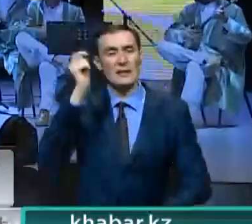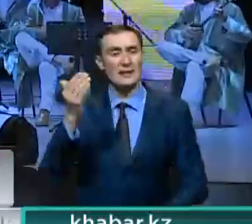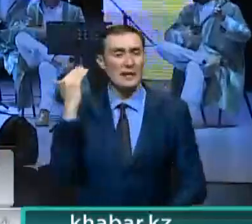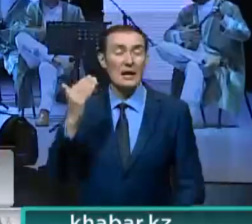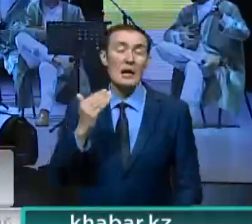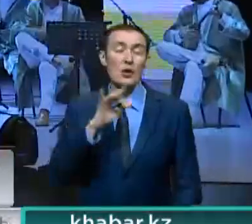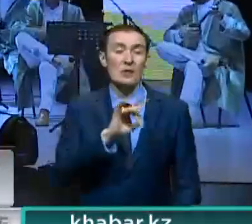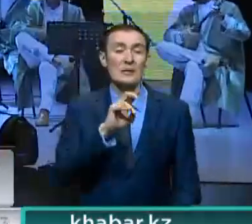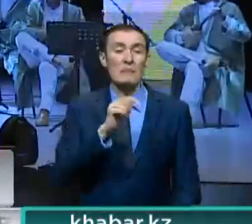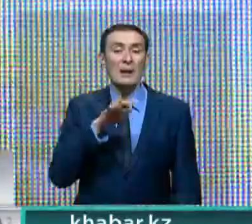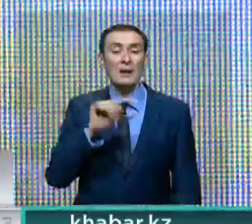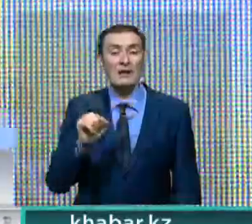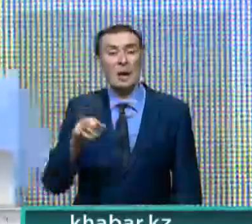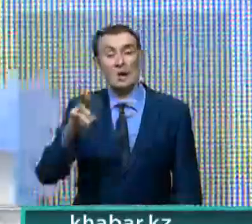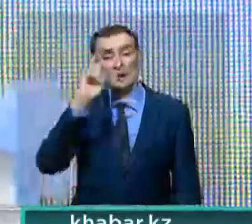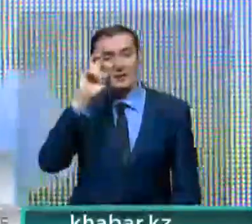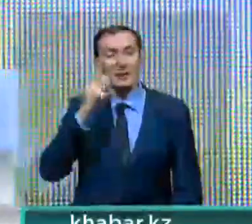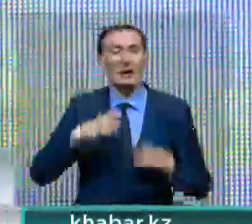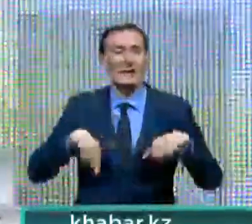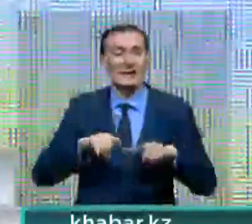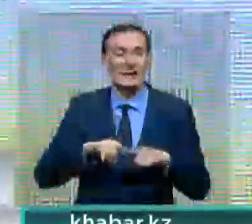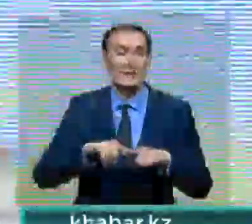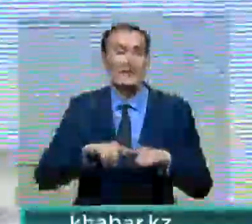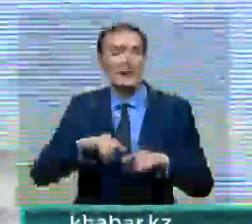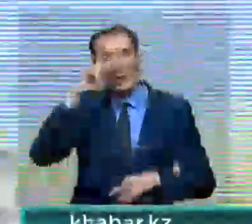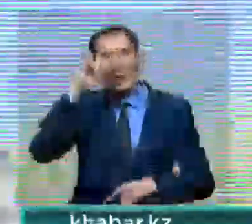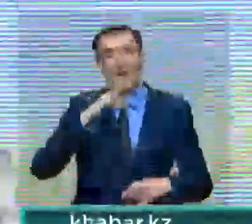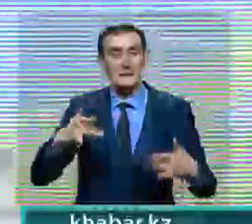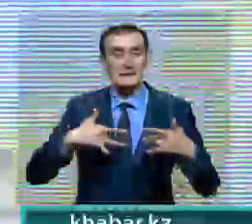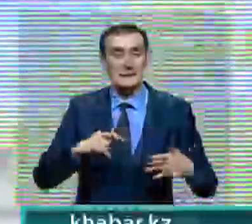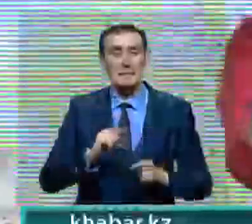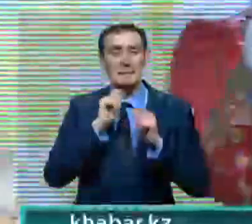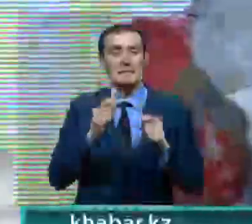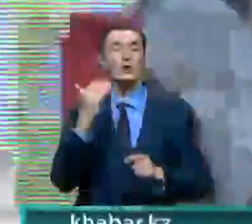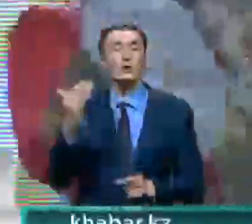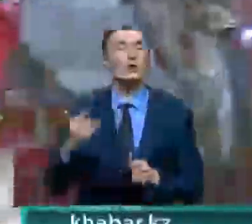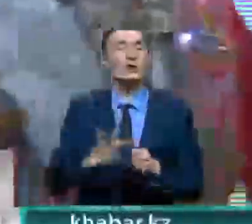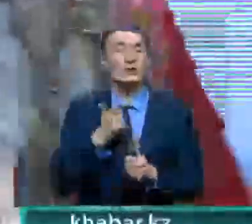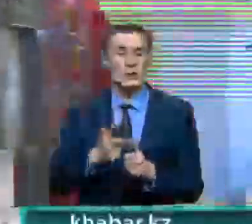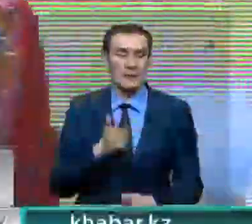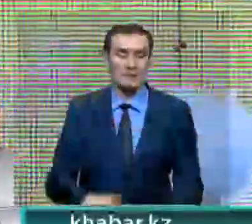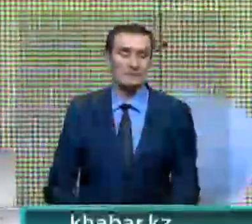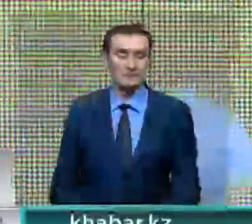Розы Баглановой, а государственной организации «Казконцерт» присвоено ее имя.